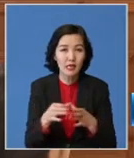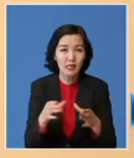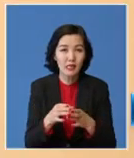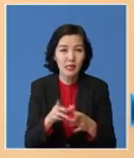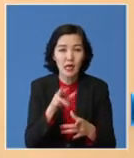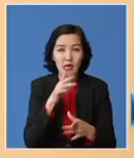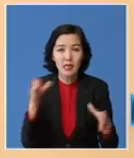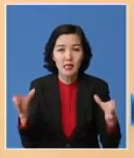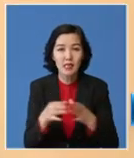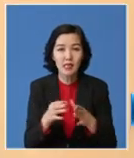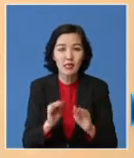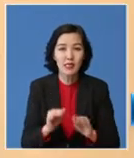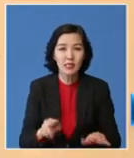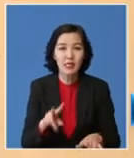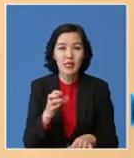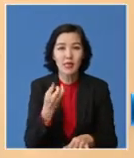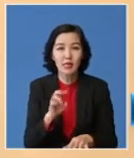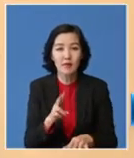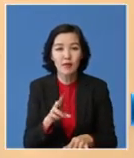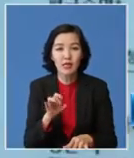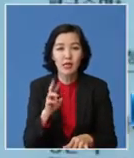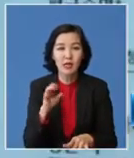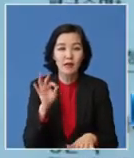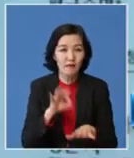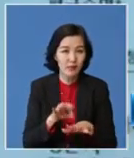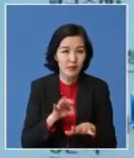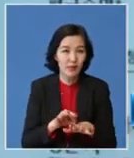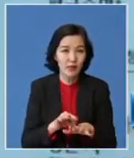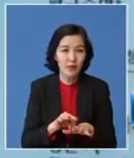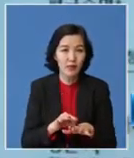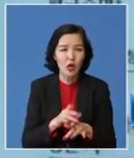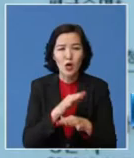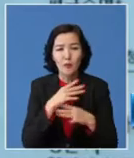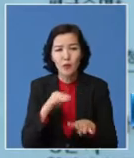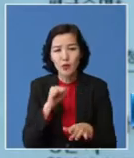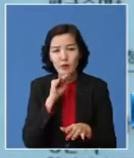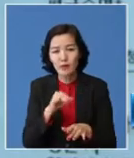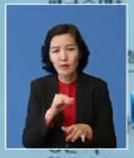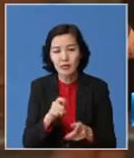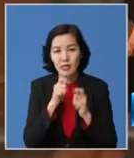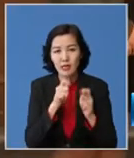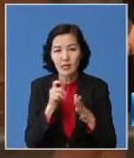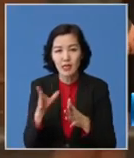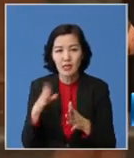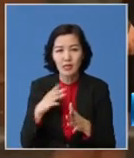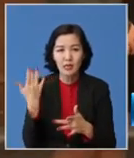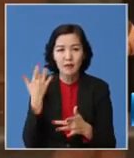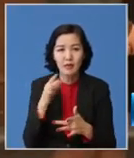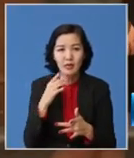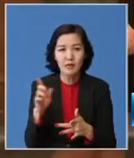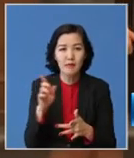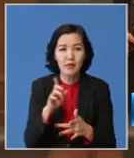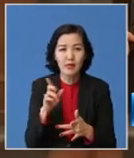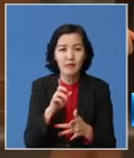Корейской ассоциации для детей с лейкемией и раковыми заболеваниями. Лауреат многих профессиональных наград, в том числе